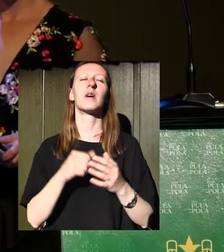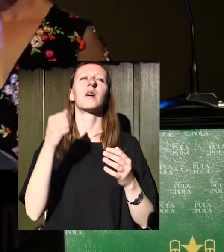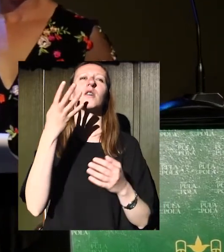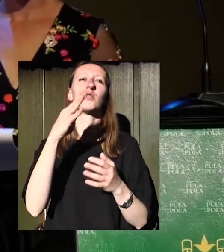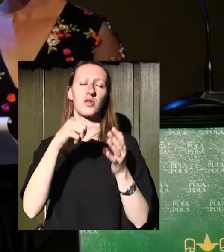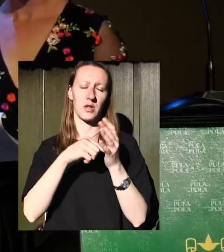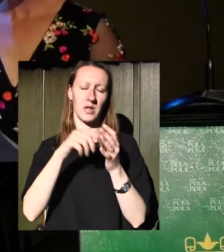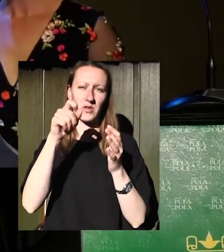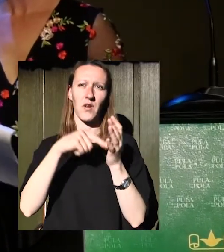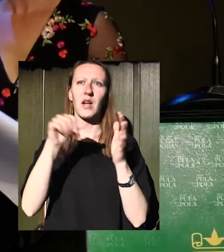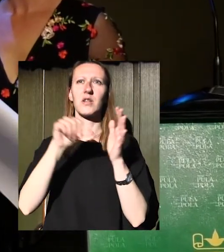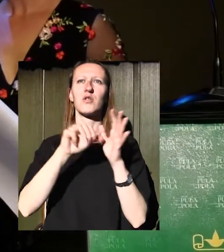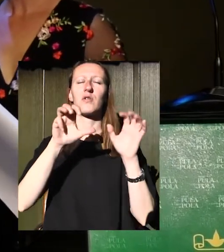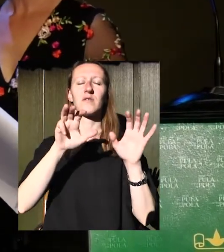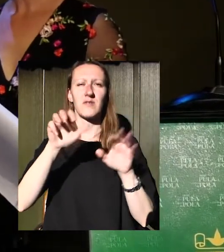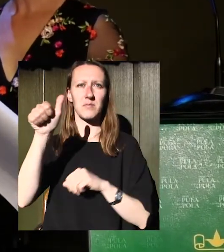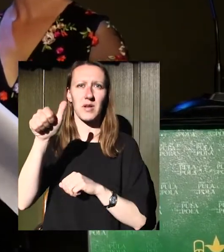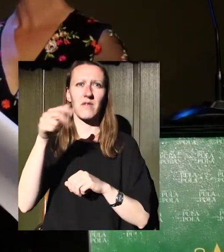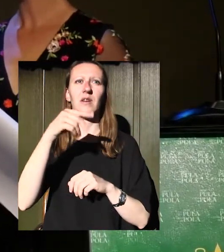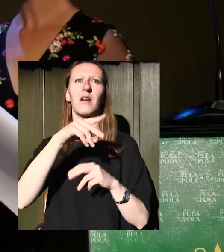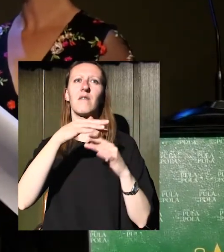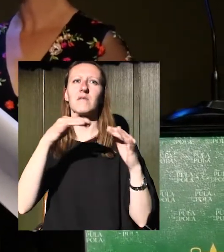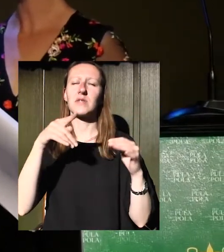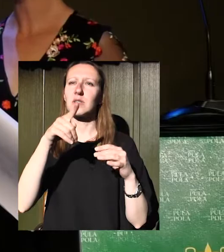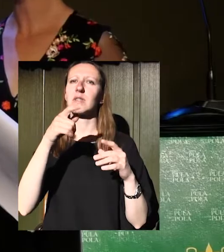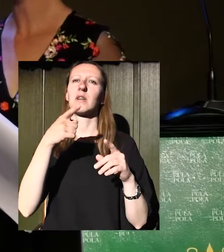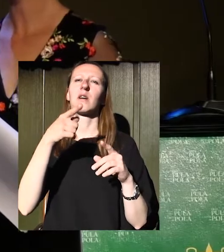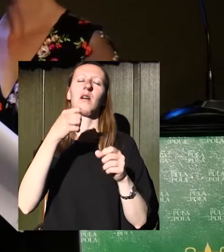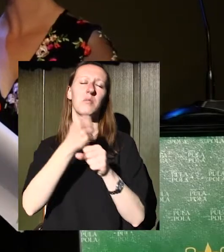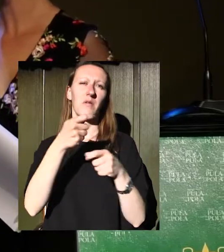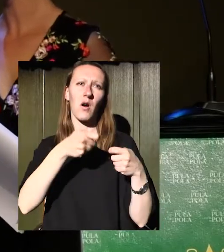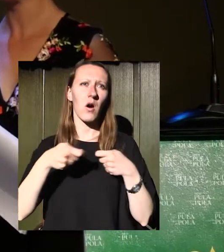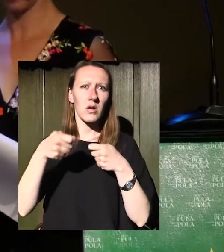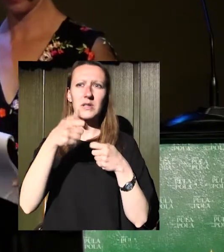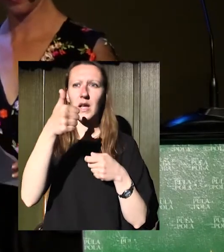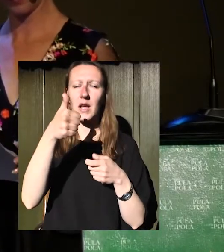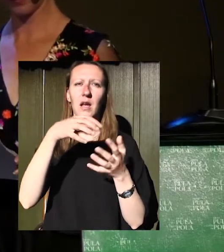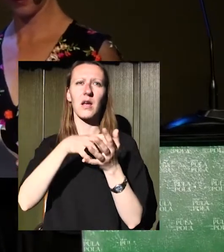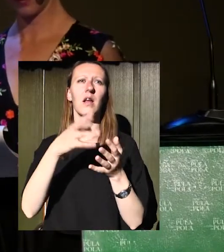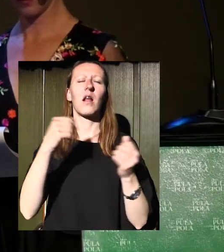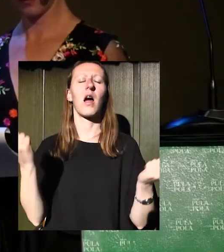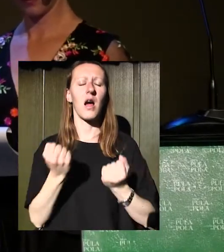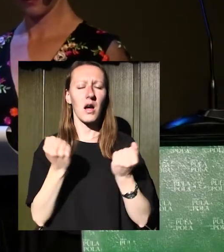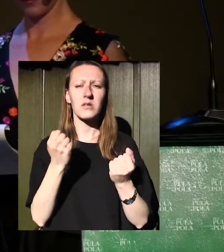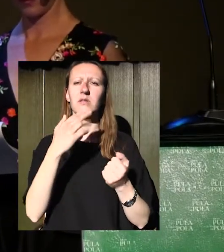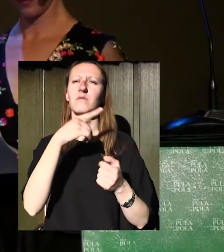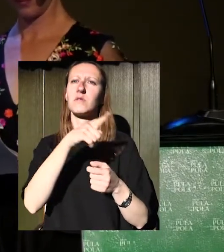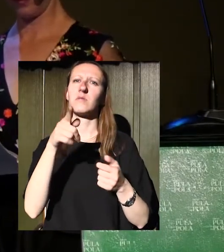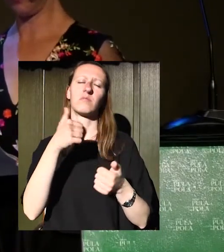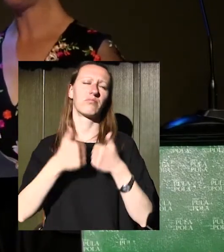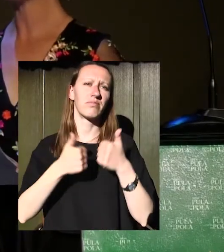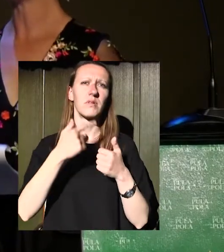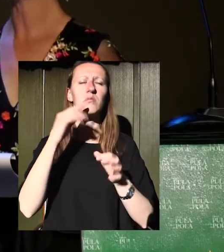Fondato il 14 dicembre 1991 dalla fusione di diverse unità di scout, organizzano un numero considerevole di azioni, gare